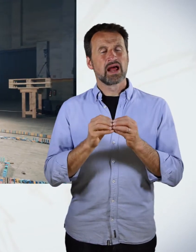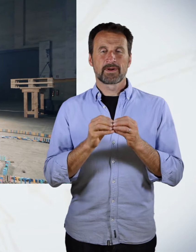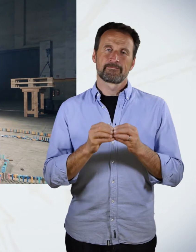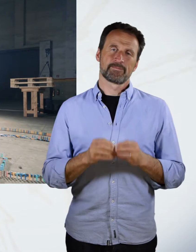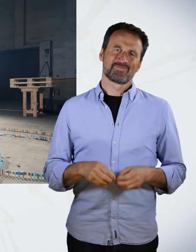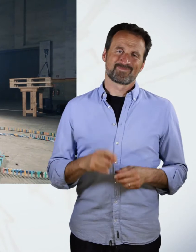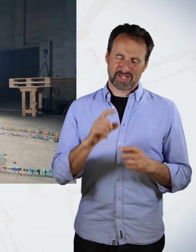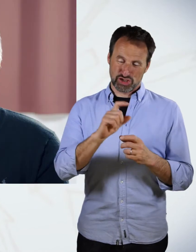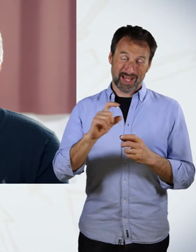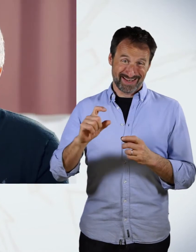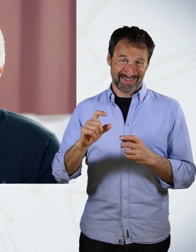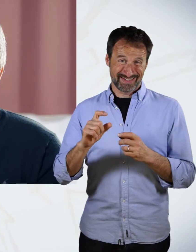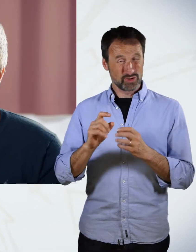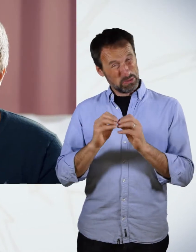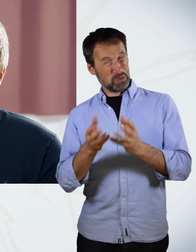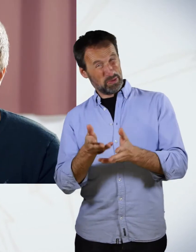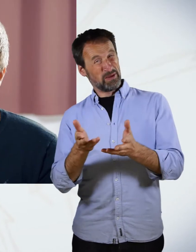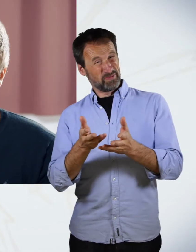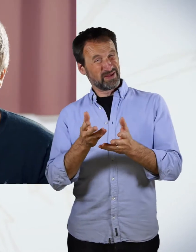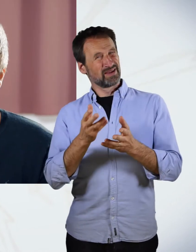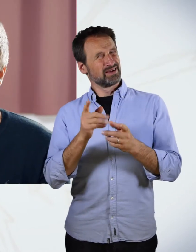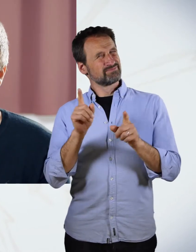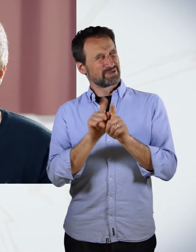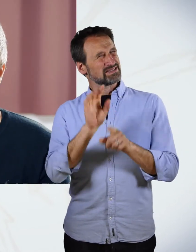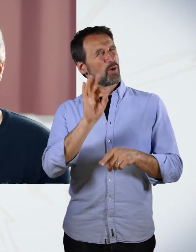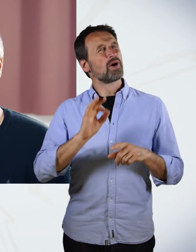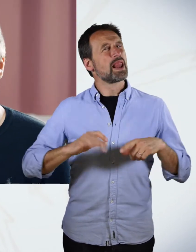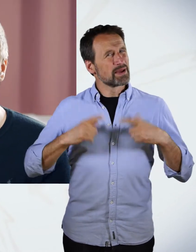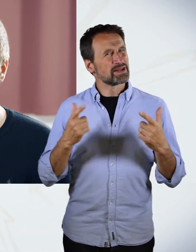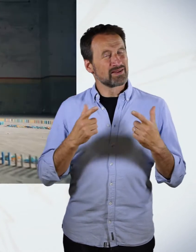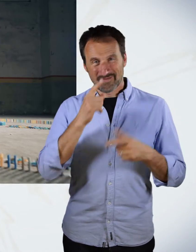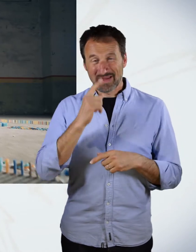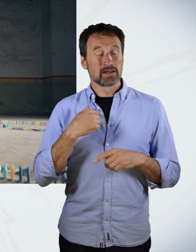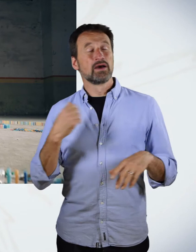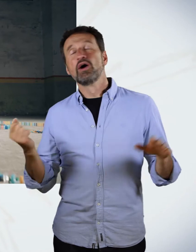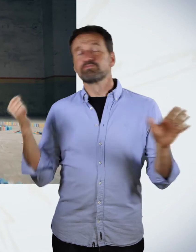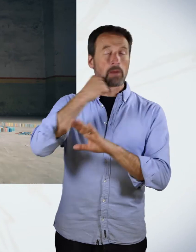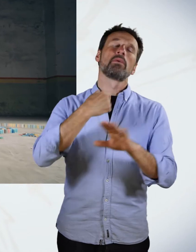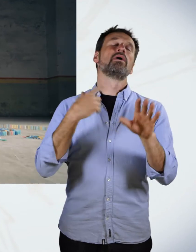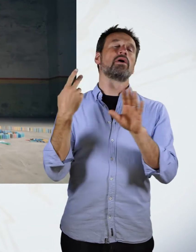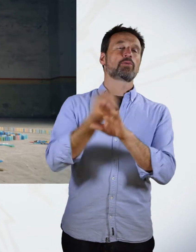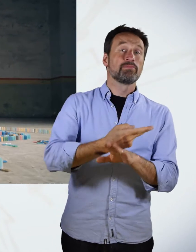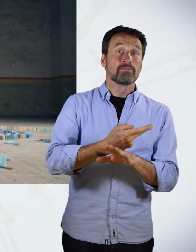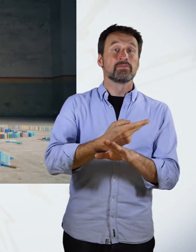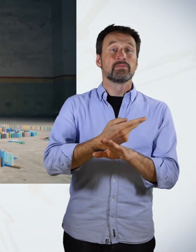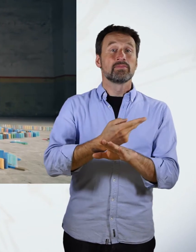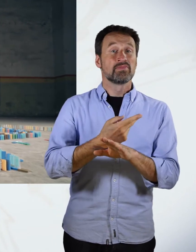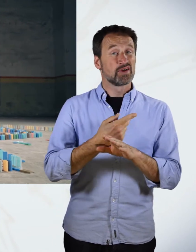ja ein bisschen auch für das Leben. Wenn du umgeworfen wirst und wenn du scheiterst, dann darfst du nicht aufgeben, dann musst du es wieder versuchen.